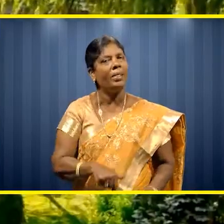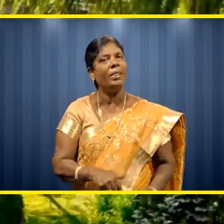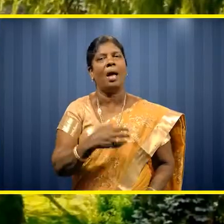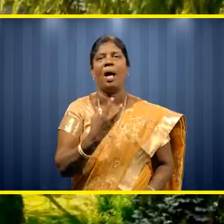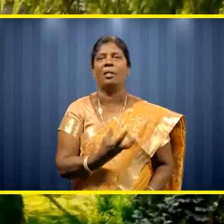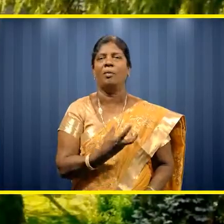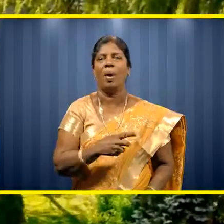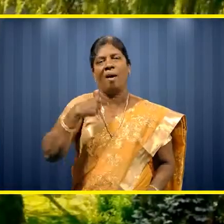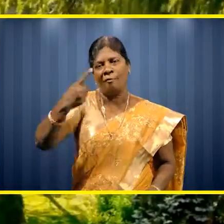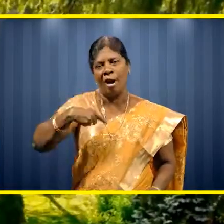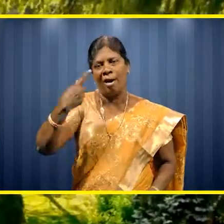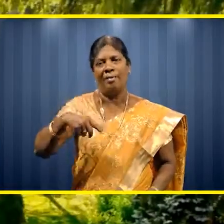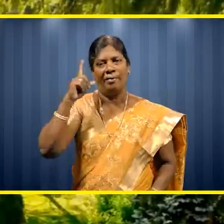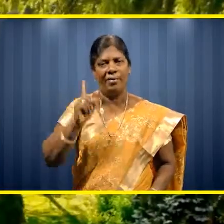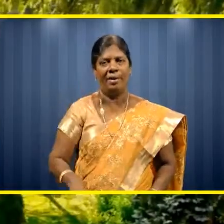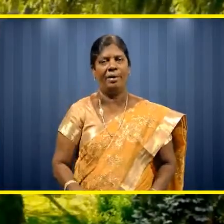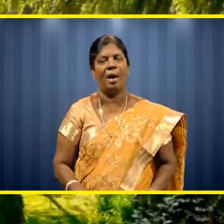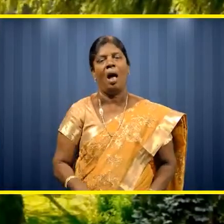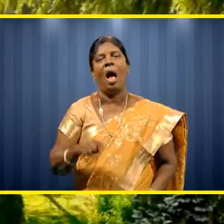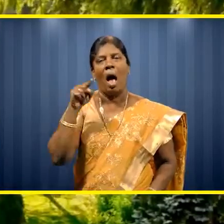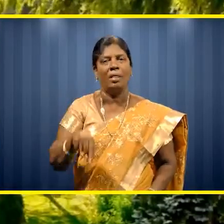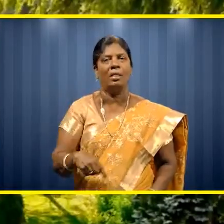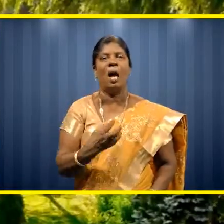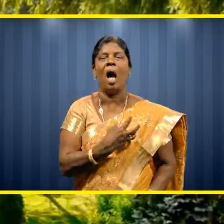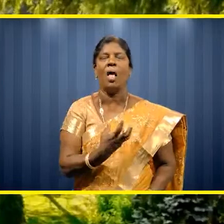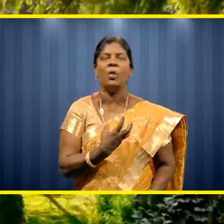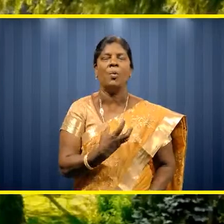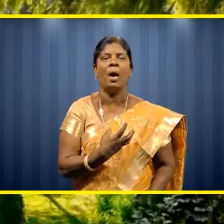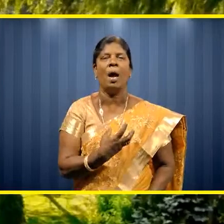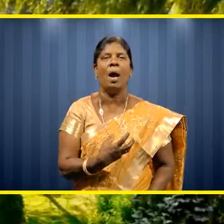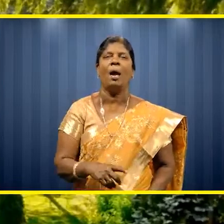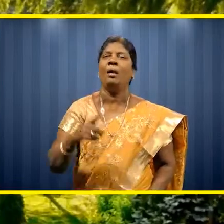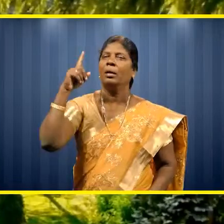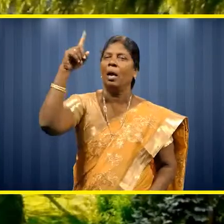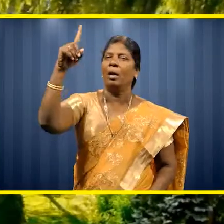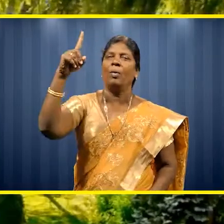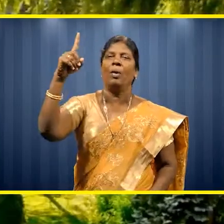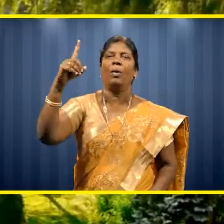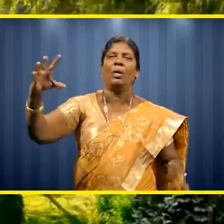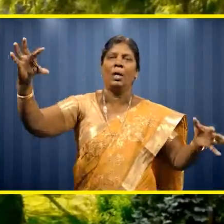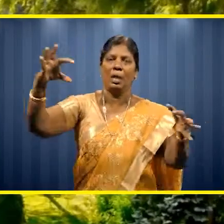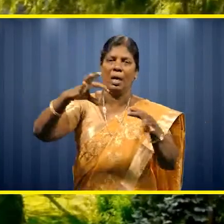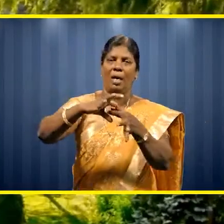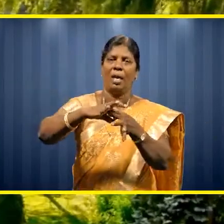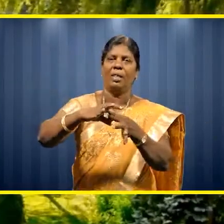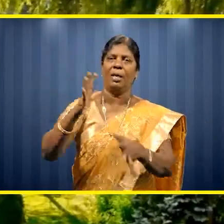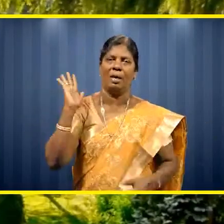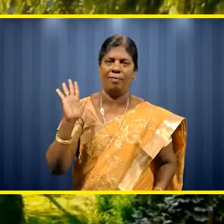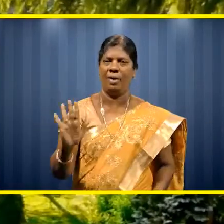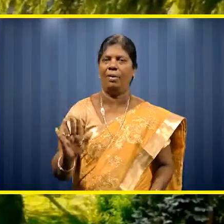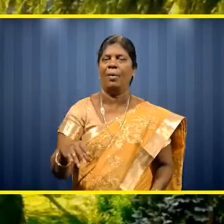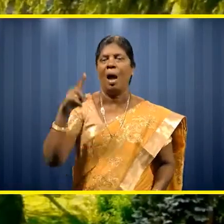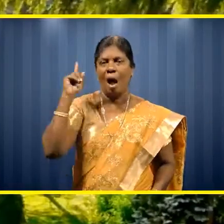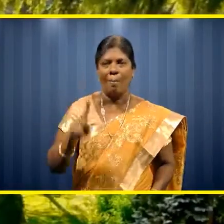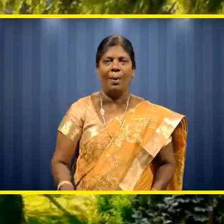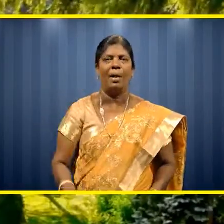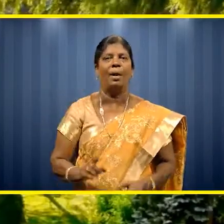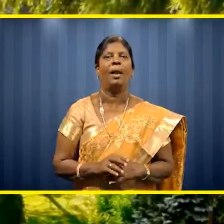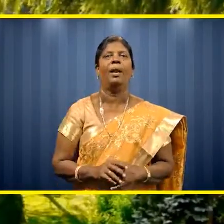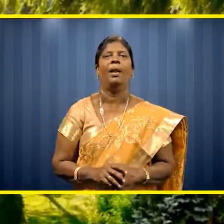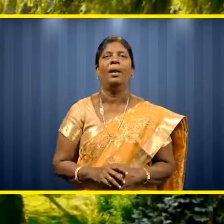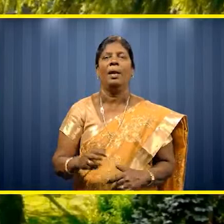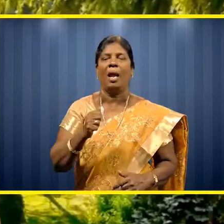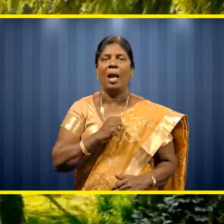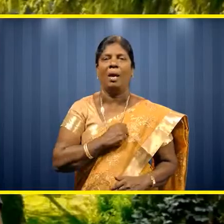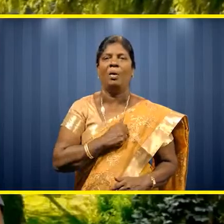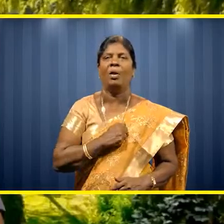அந்த ஆத்மா வாழ வேண்டும், அந்த ஆத்மா கடவுளோடு கூட இணைந்திருக்க வேண்டும்.